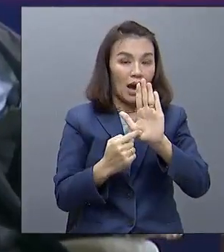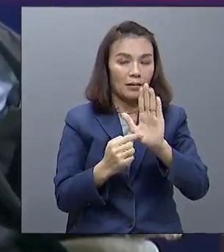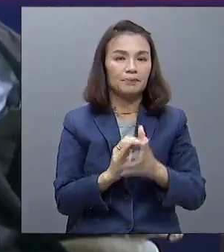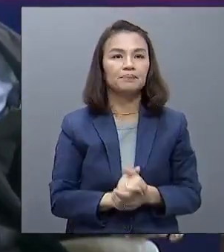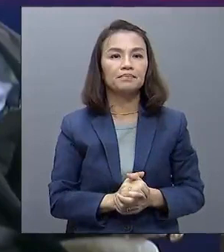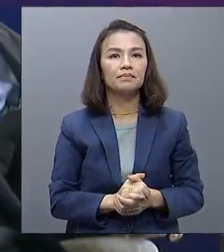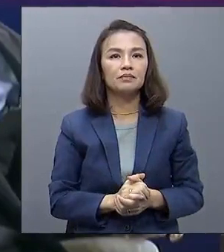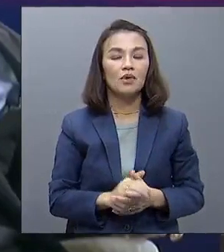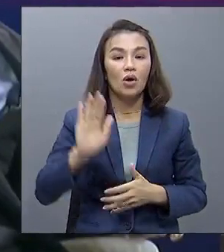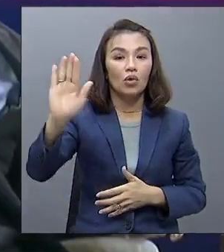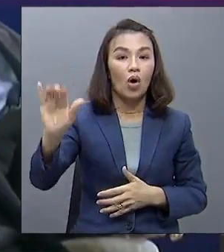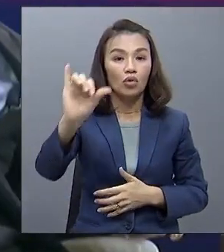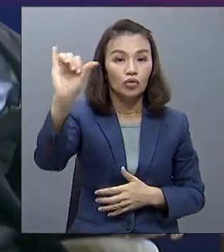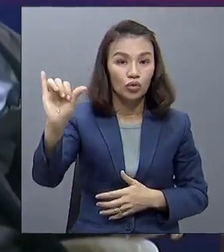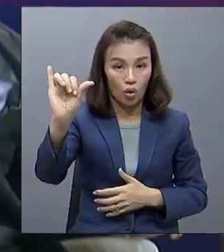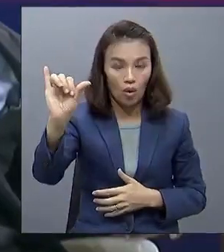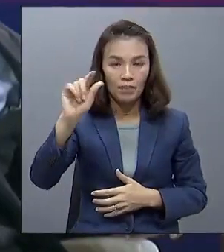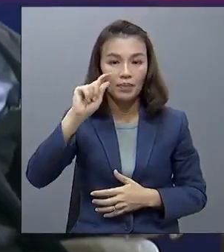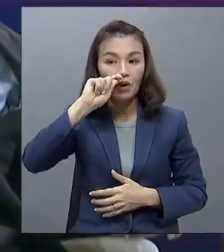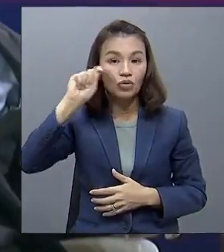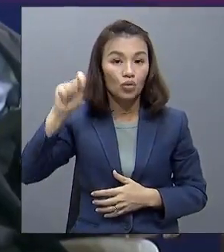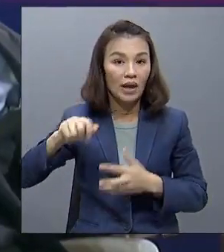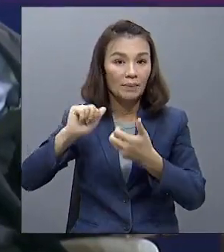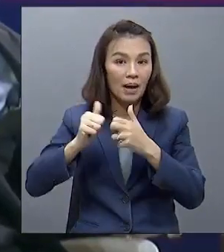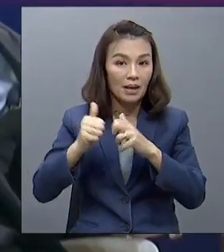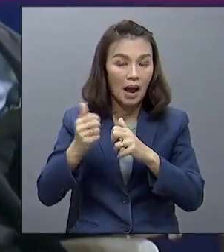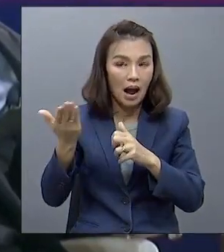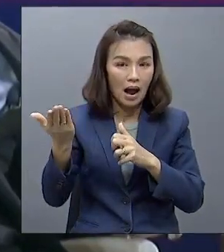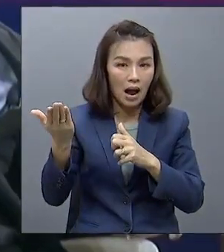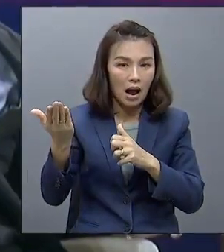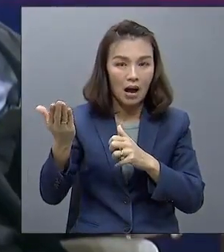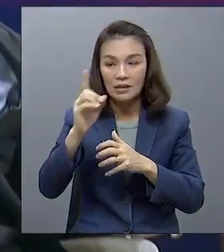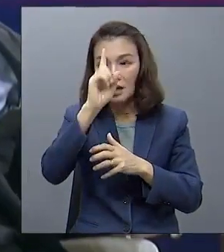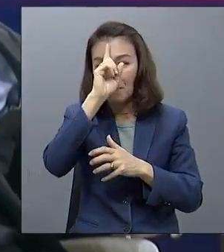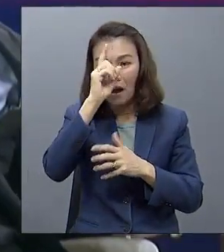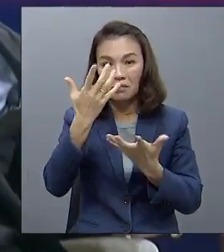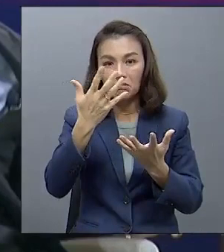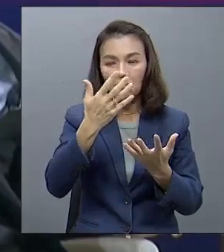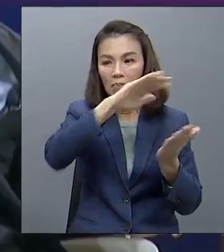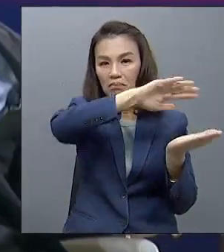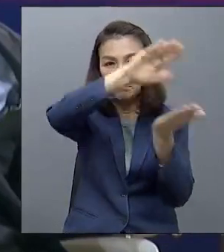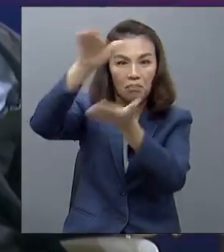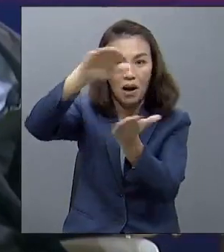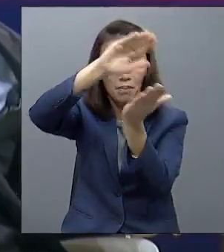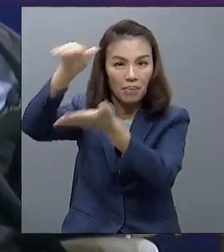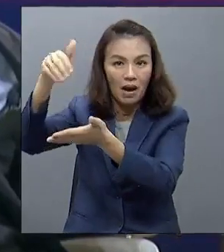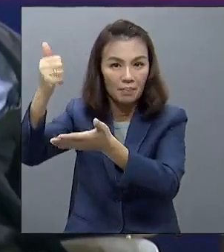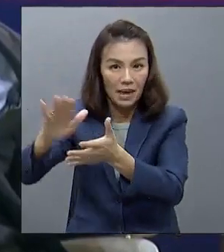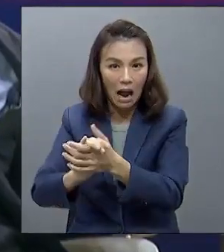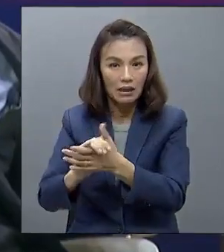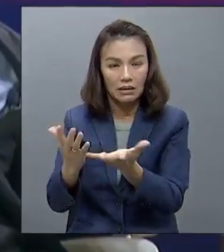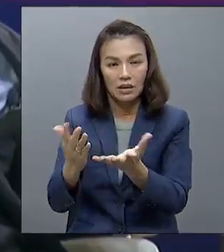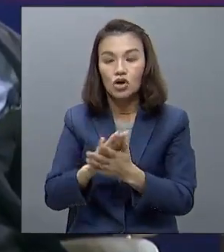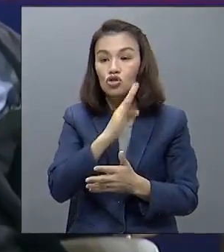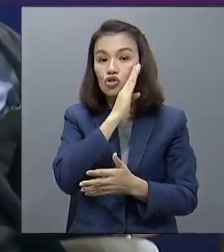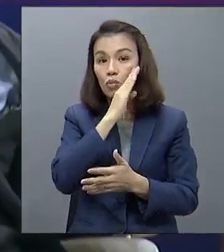ทางยุโรปเท่ายูเครนมีปัญหาสินค้าที่มันออกจากเยอรมันบินข้ามมาไม่ได้ทางรัสเซียไม่ได้ถ้า